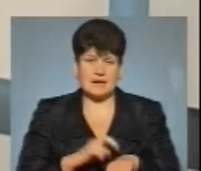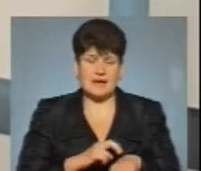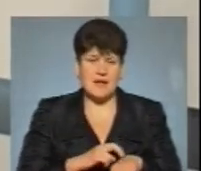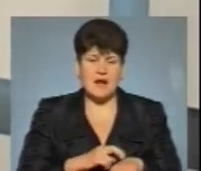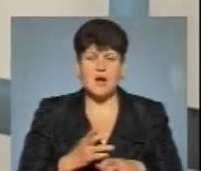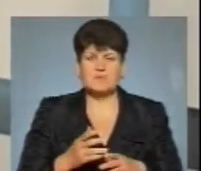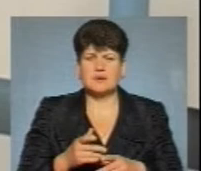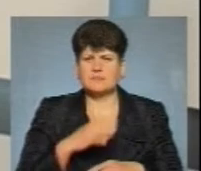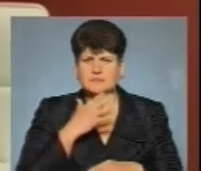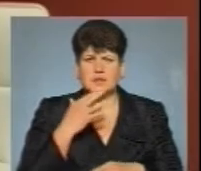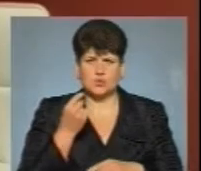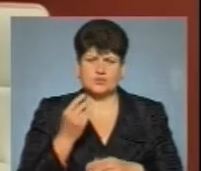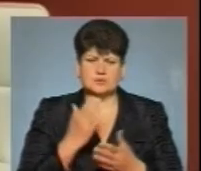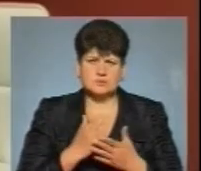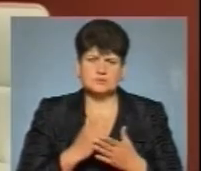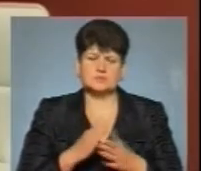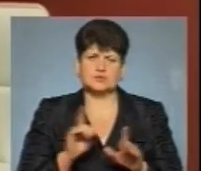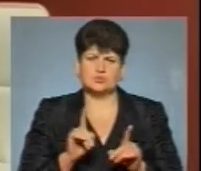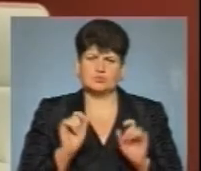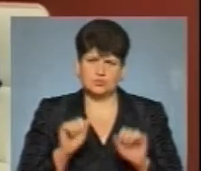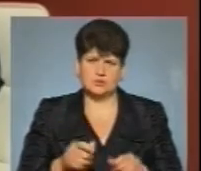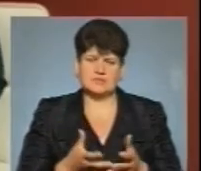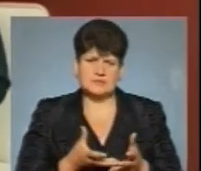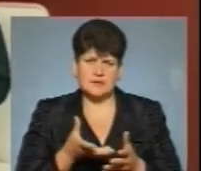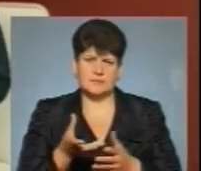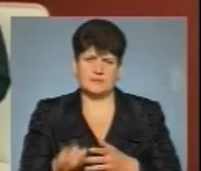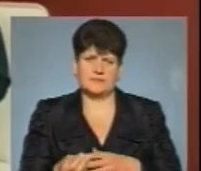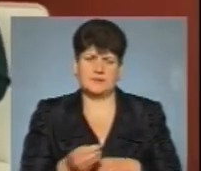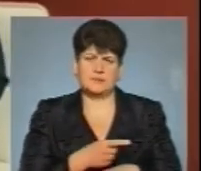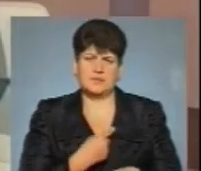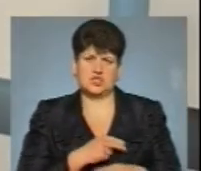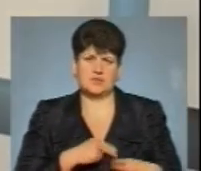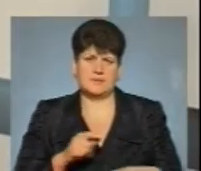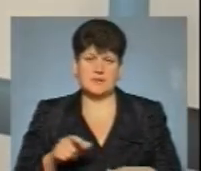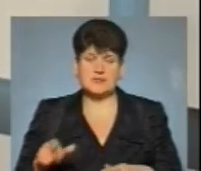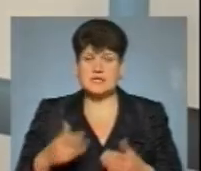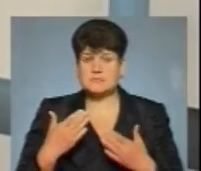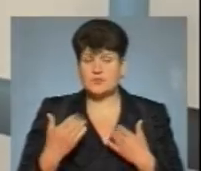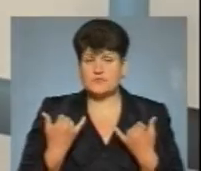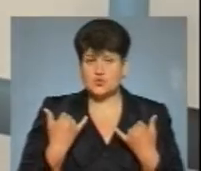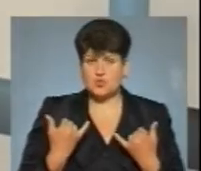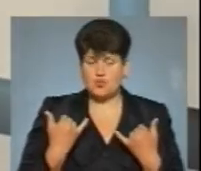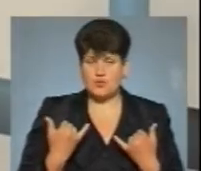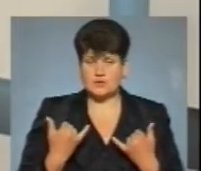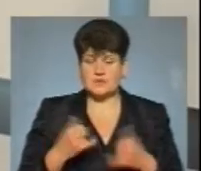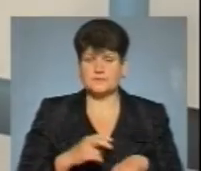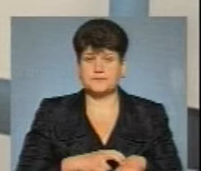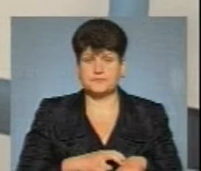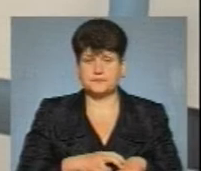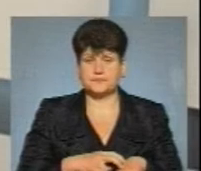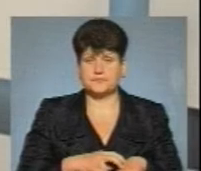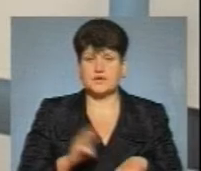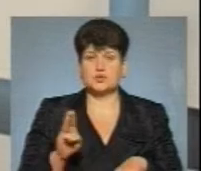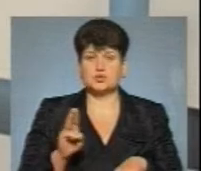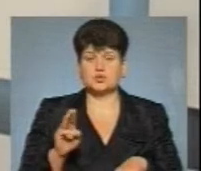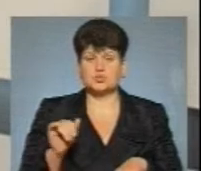щоб можна було розрахуватися з медичними працівниками. Я спілкувався буквально сьогодні із лікарями